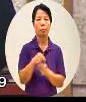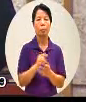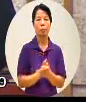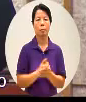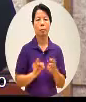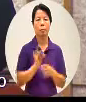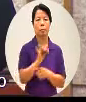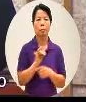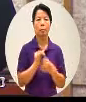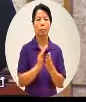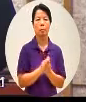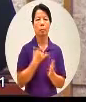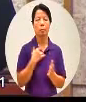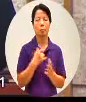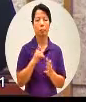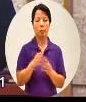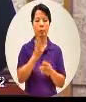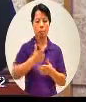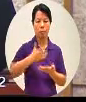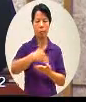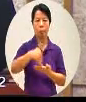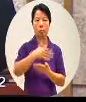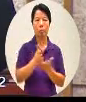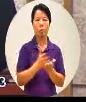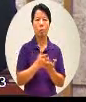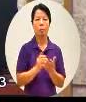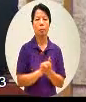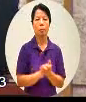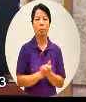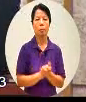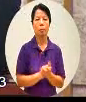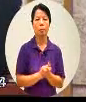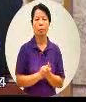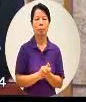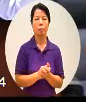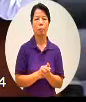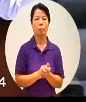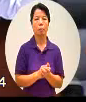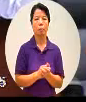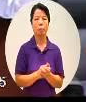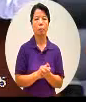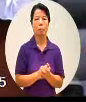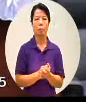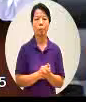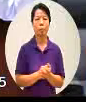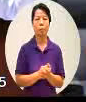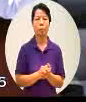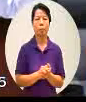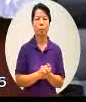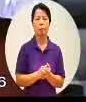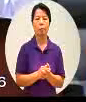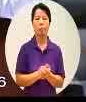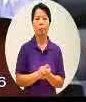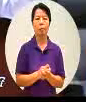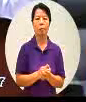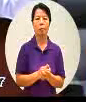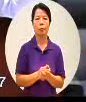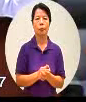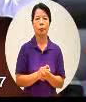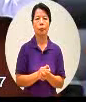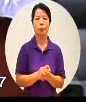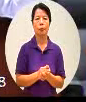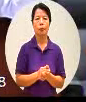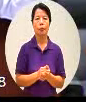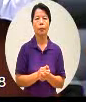的分数哈，它，去切看给你几分。 好，没关系，那个细节就不讲了哈。二细节卖供，你那供的新贵复杂。